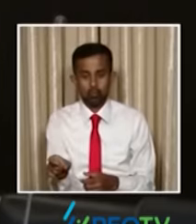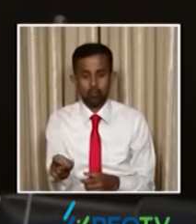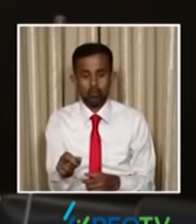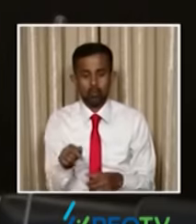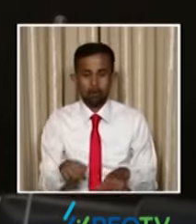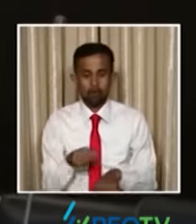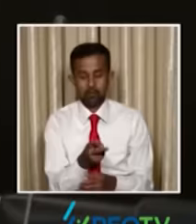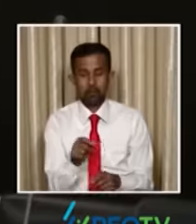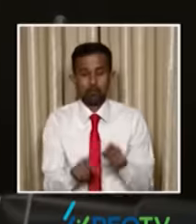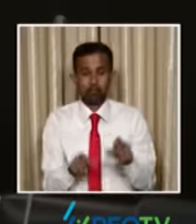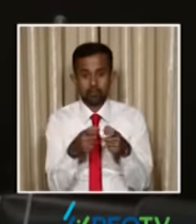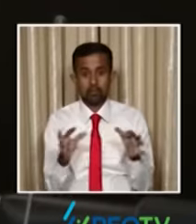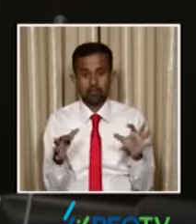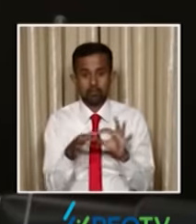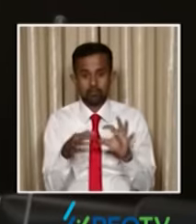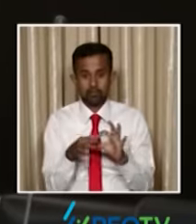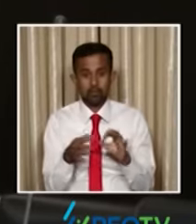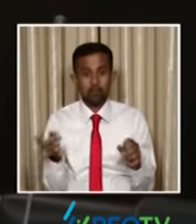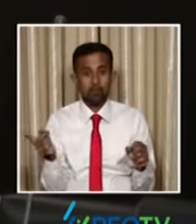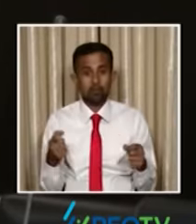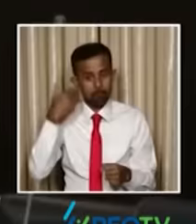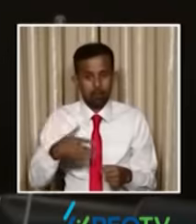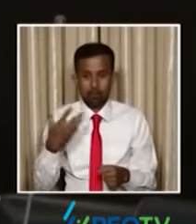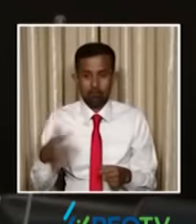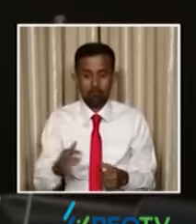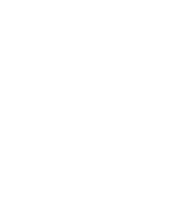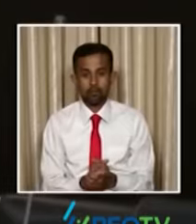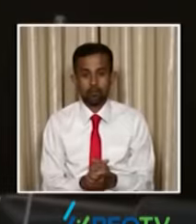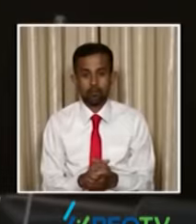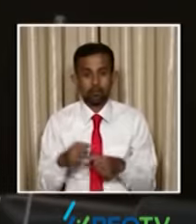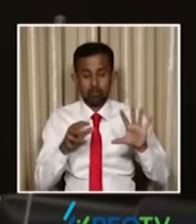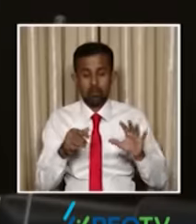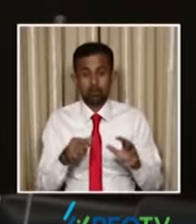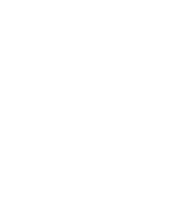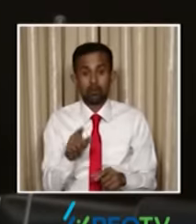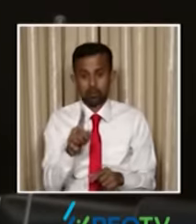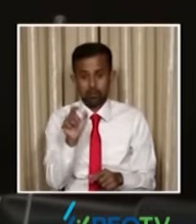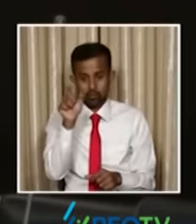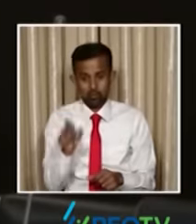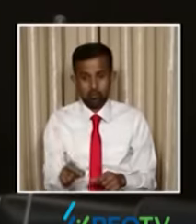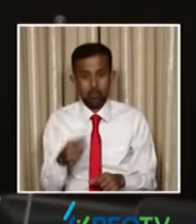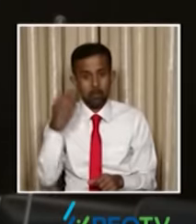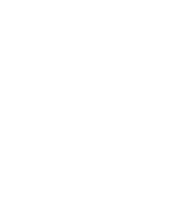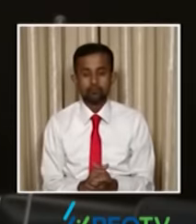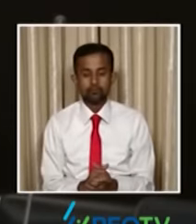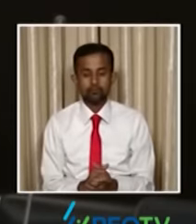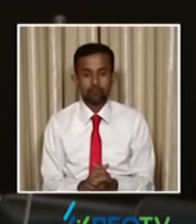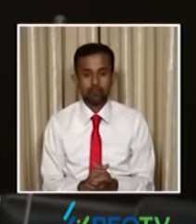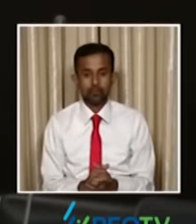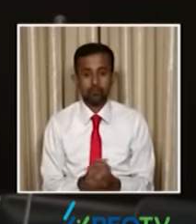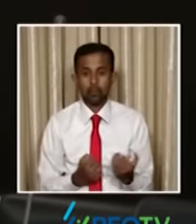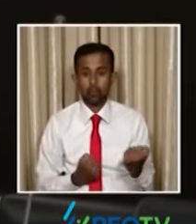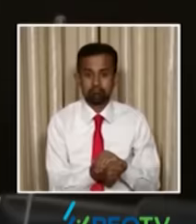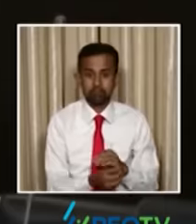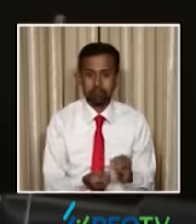8 දෙනෙක් අරගෙන තියෙනවා. දෙන්නෙක් මරණයට පත් වෙලා තියෙනවා. පැදිකරුවන් 9 දෙනෙක්. එක්කෙනෙක් මිය ගිහින් තියෙනවා. ආධාර